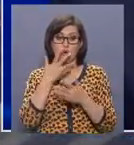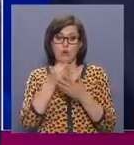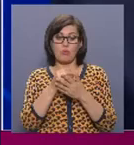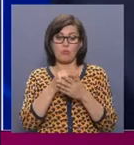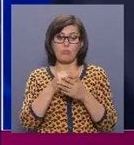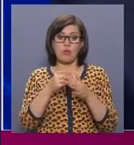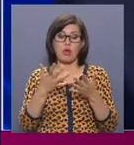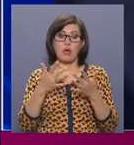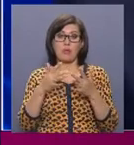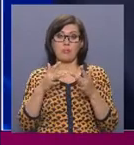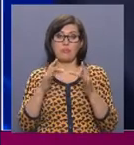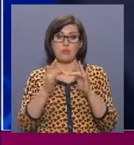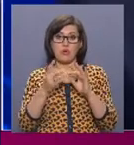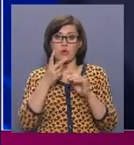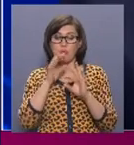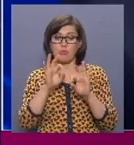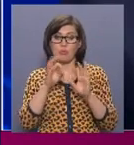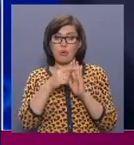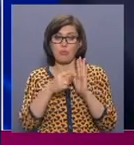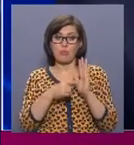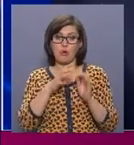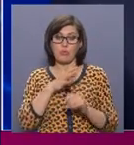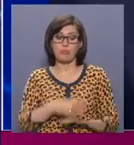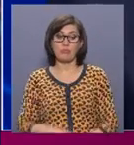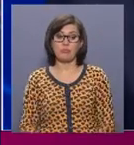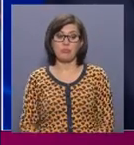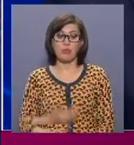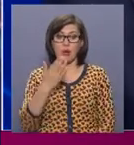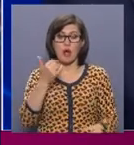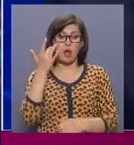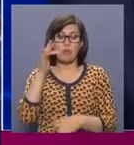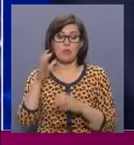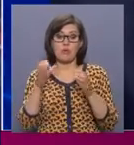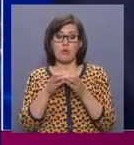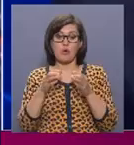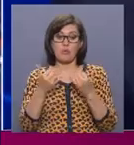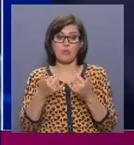парақшамда айтып отыратын боламын. Сіз қазір Америка құрама